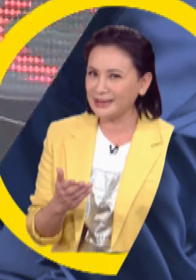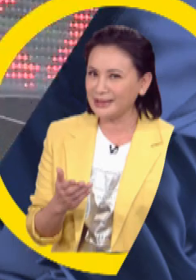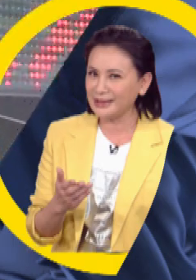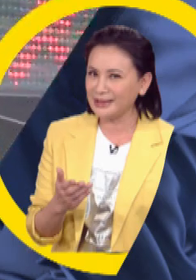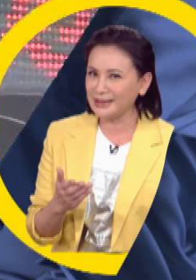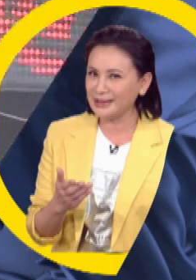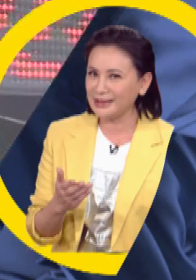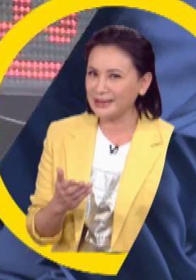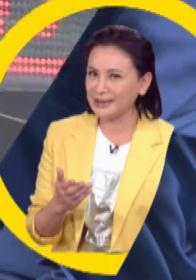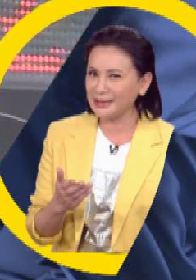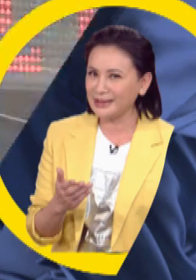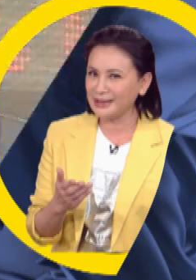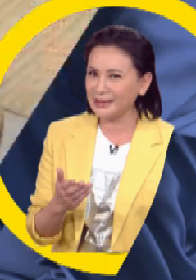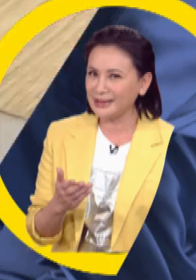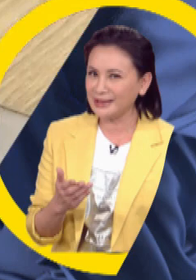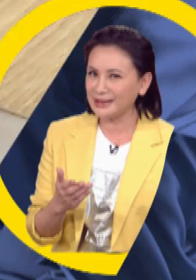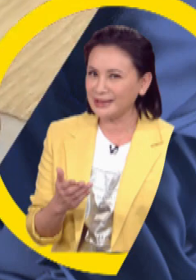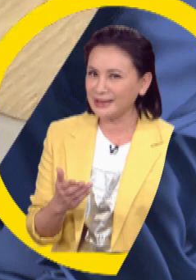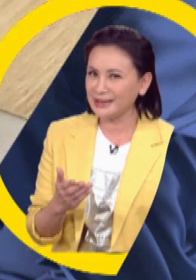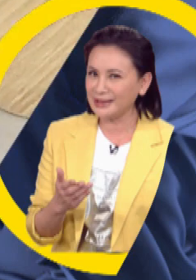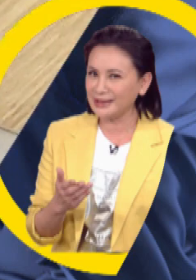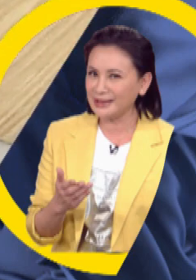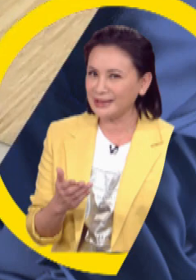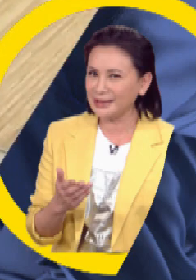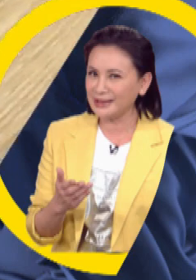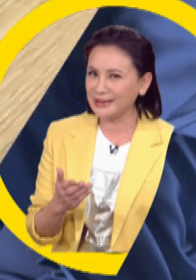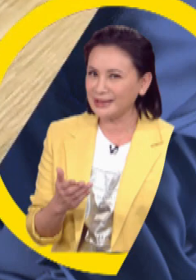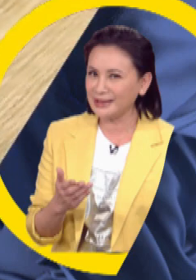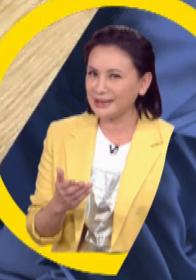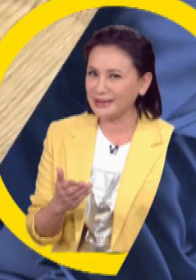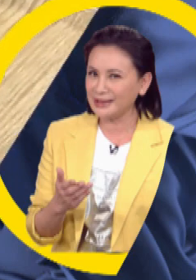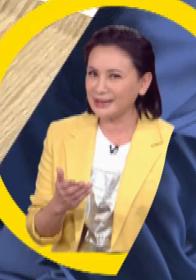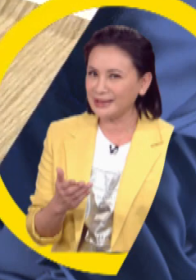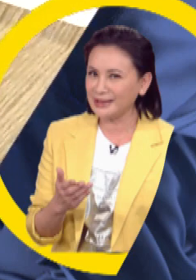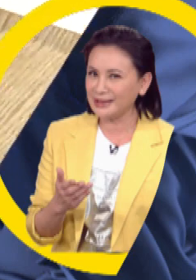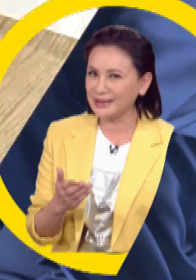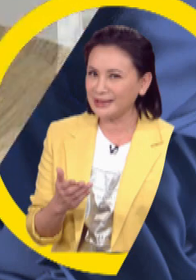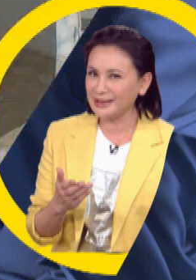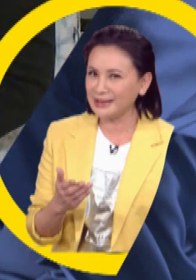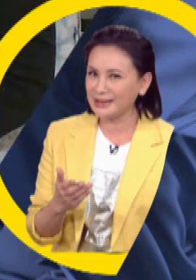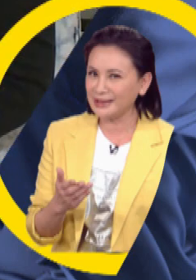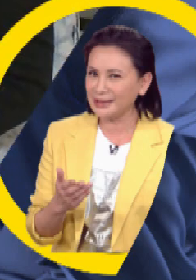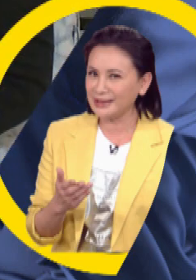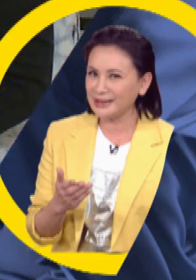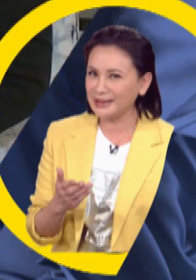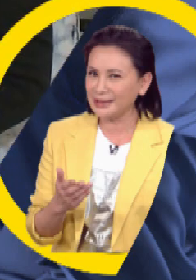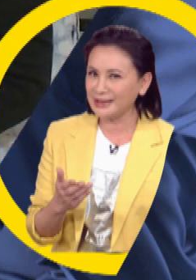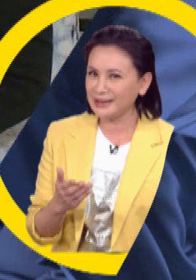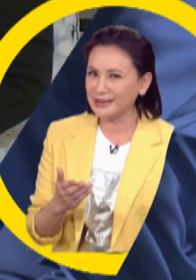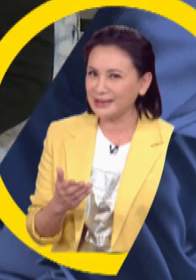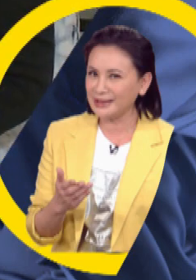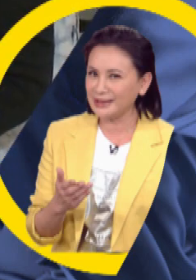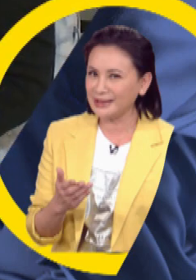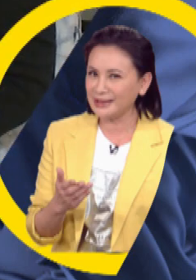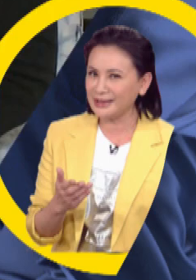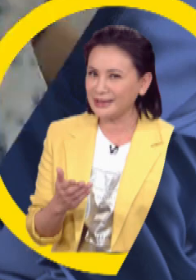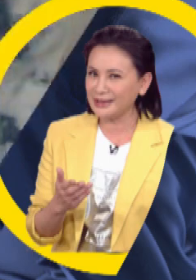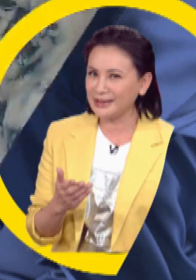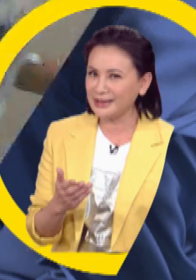因为你要给大家有信心，你做旅游对不对？一定要服务，所以我就坚持要空姐空